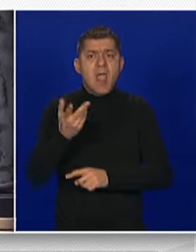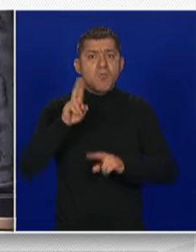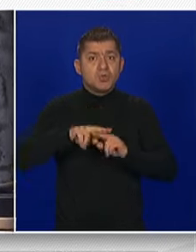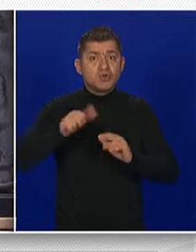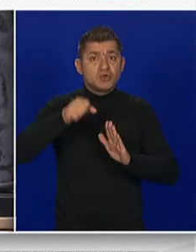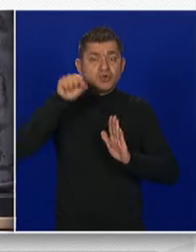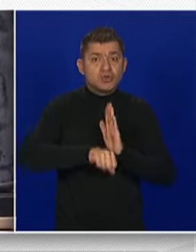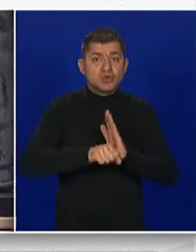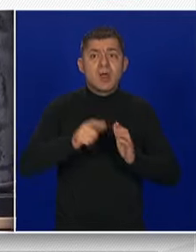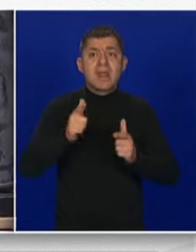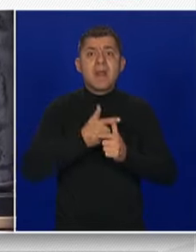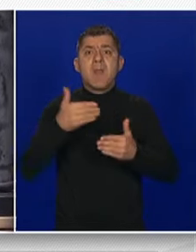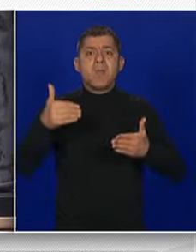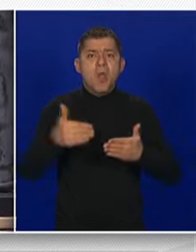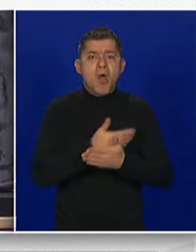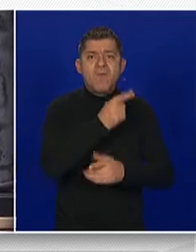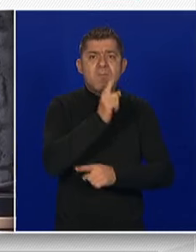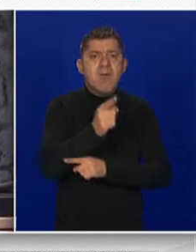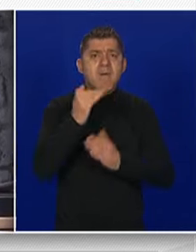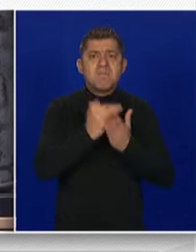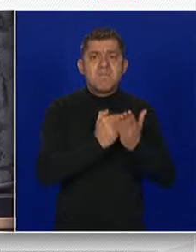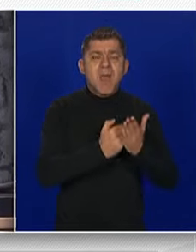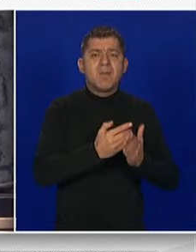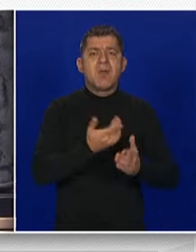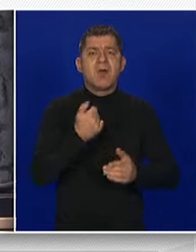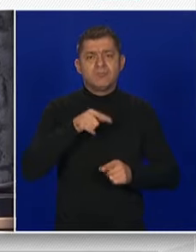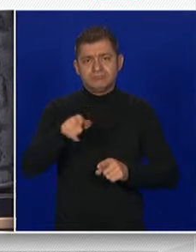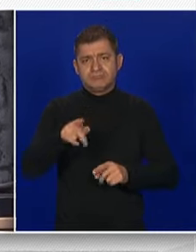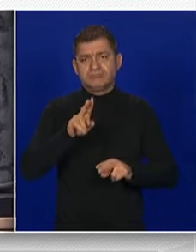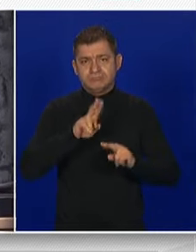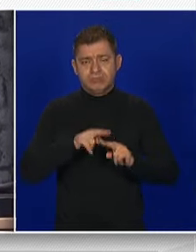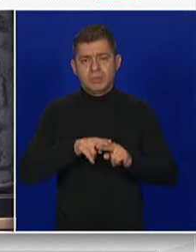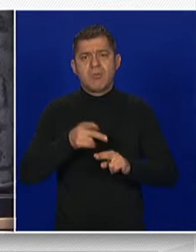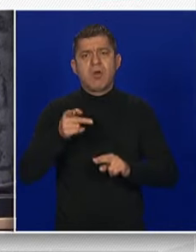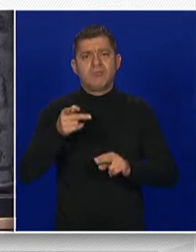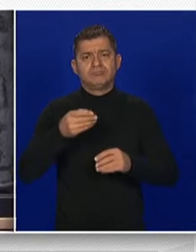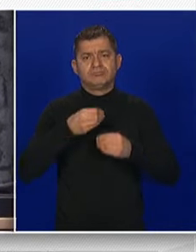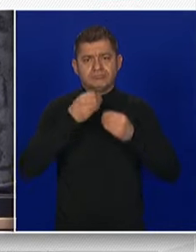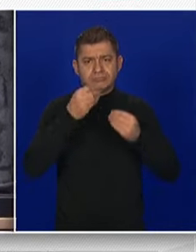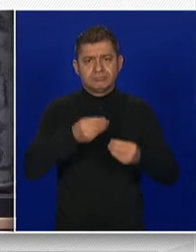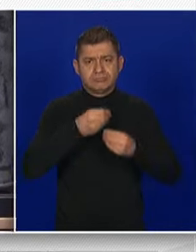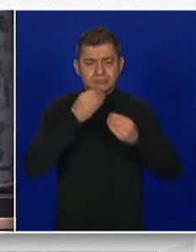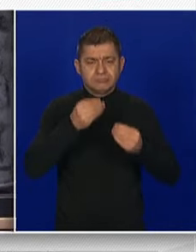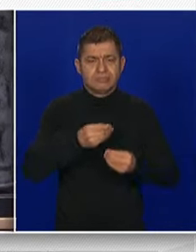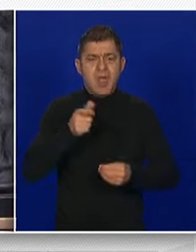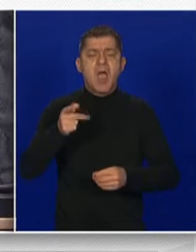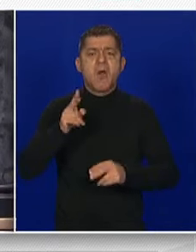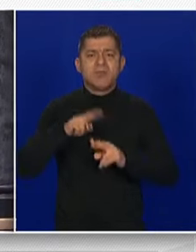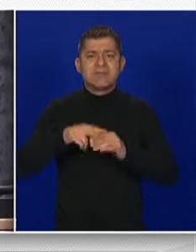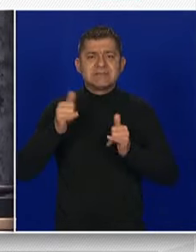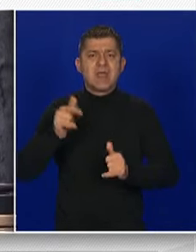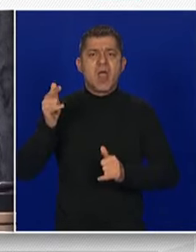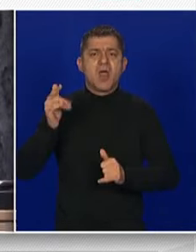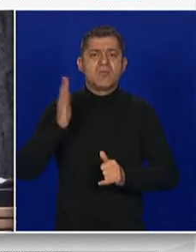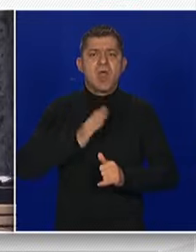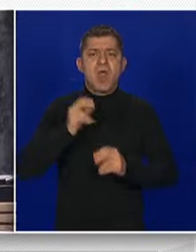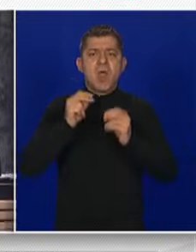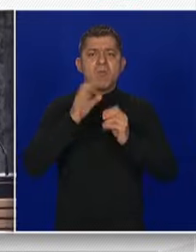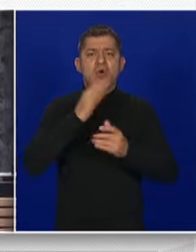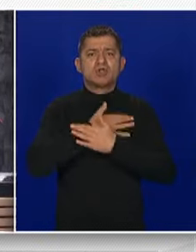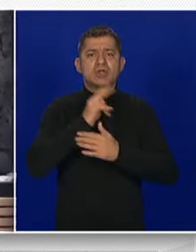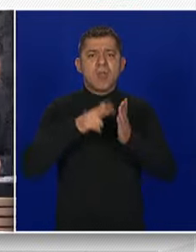ili donesu nove, naravno da ćemo raditi na tome, o tome će nešto više reći potpredsjednik Božinović. Hvala lijepa,